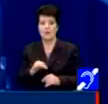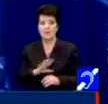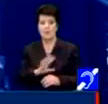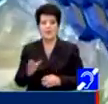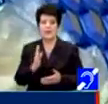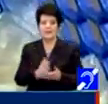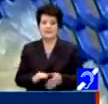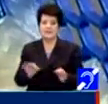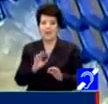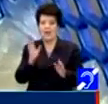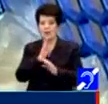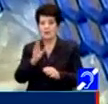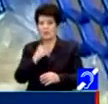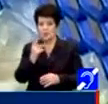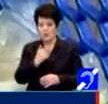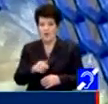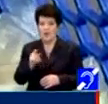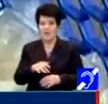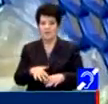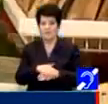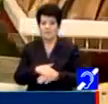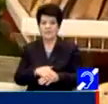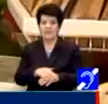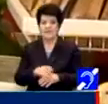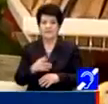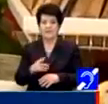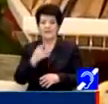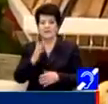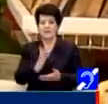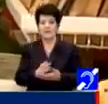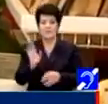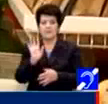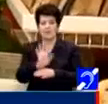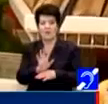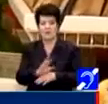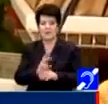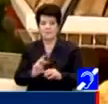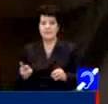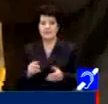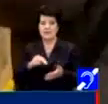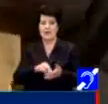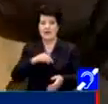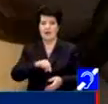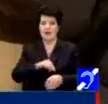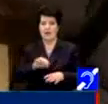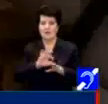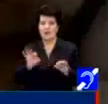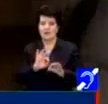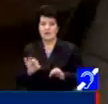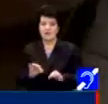excepție. Ecologiștii susțin că în piață s-a creat confuzie. Mulți comercianți așteaptă ordinul de ministru care stabilește caracteristicile